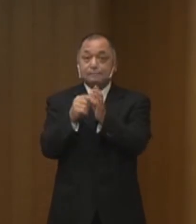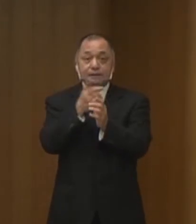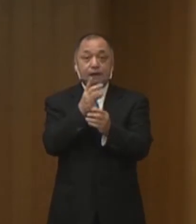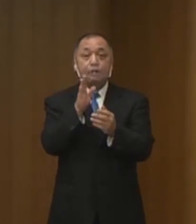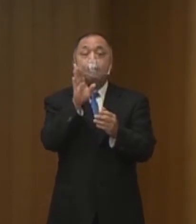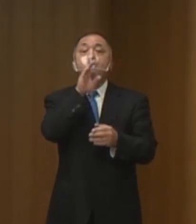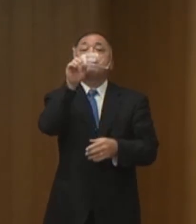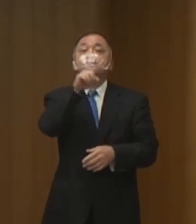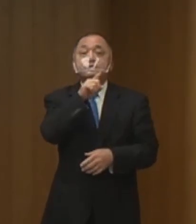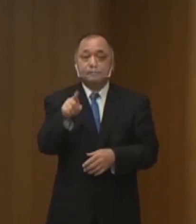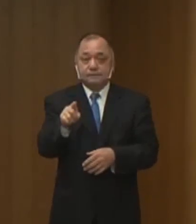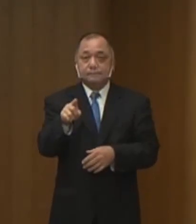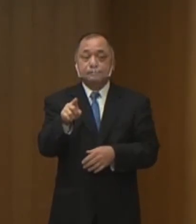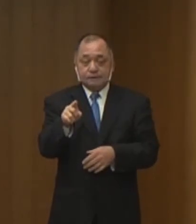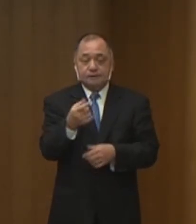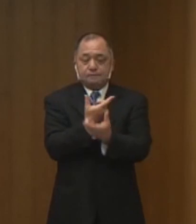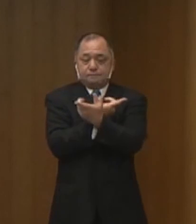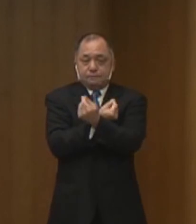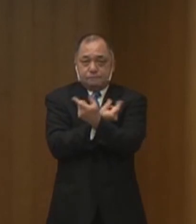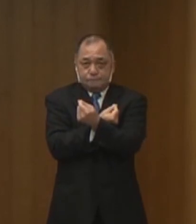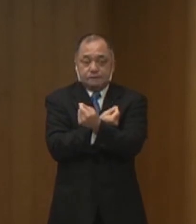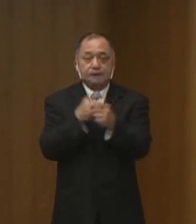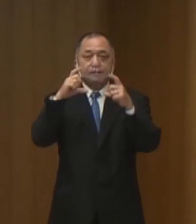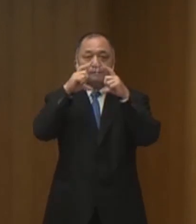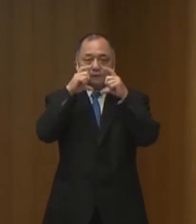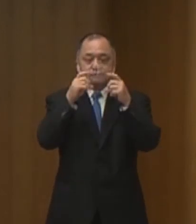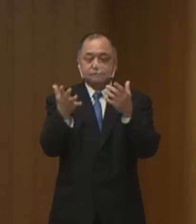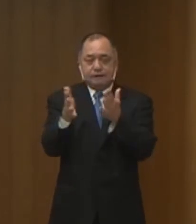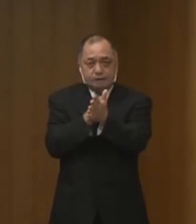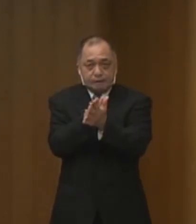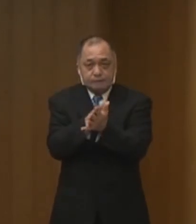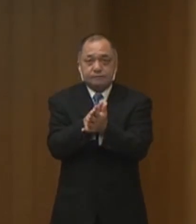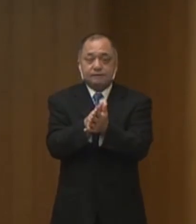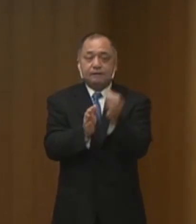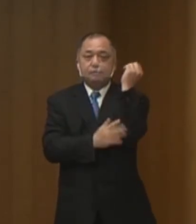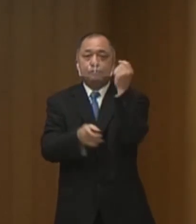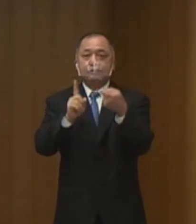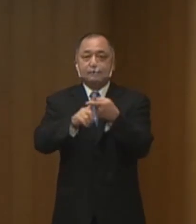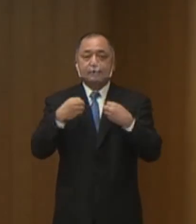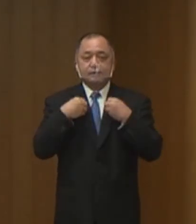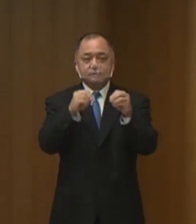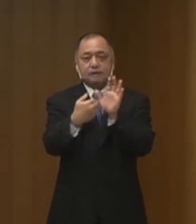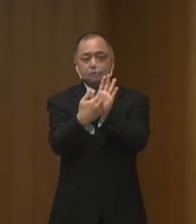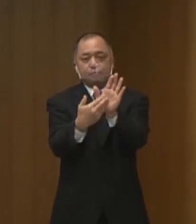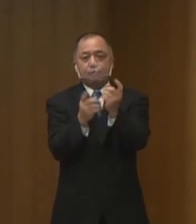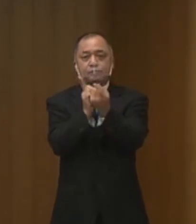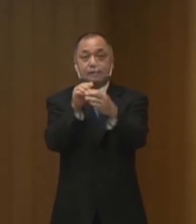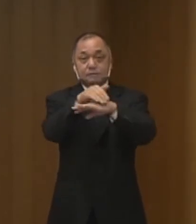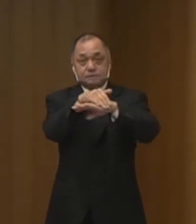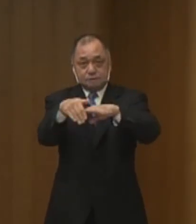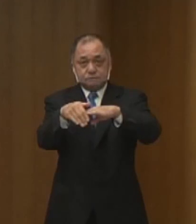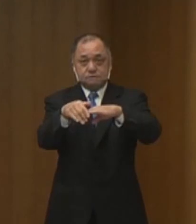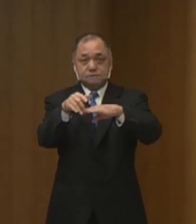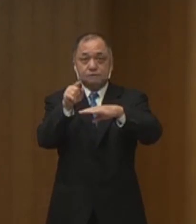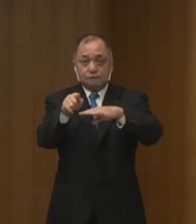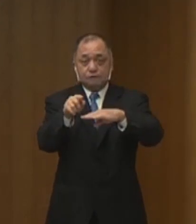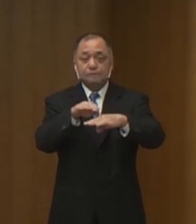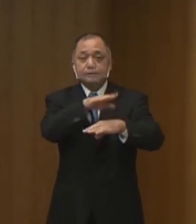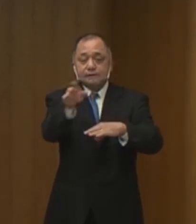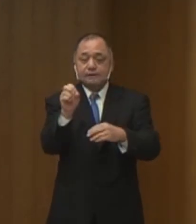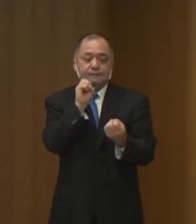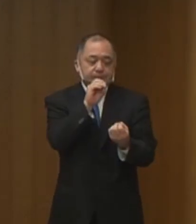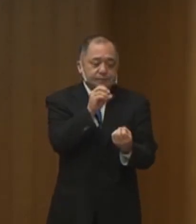人、双方で、マスクや手洗いなど、基本的な感染予防対策、これを声を掛け合うなど